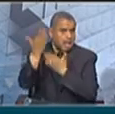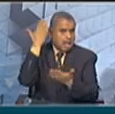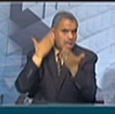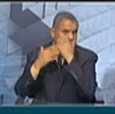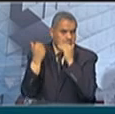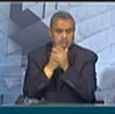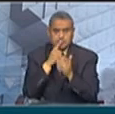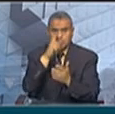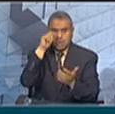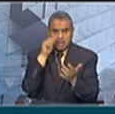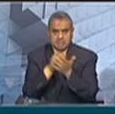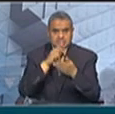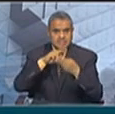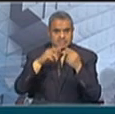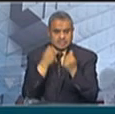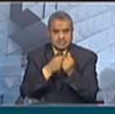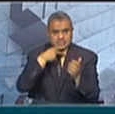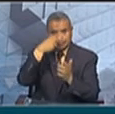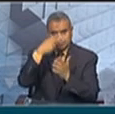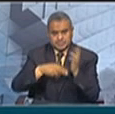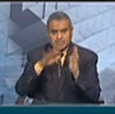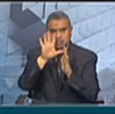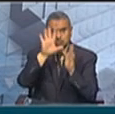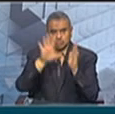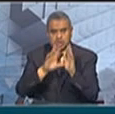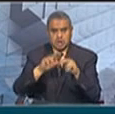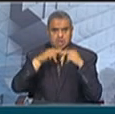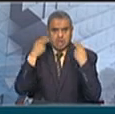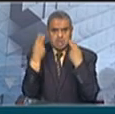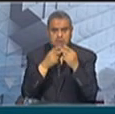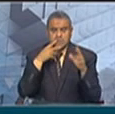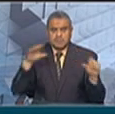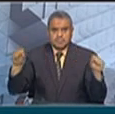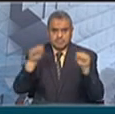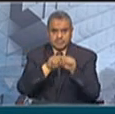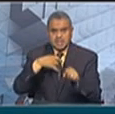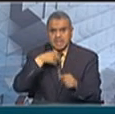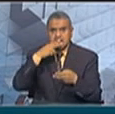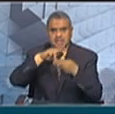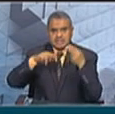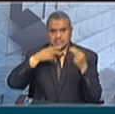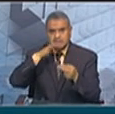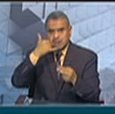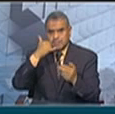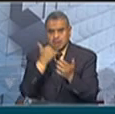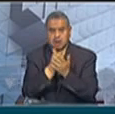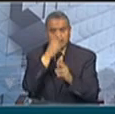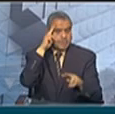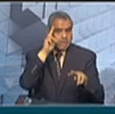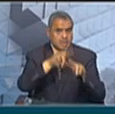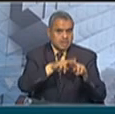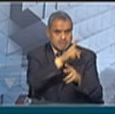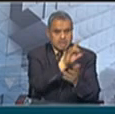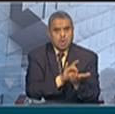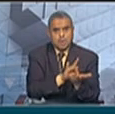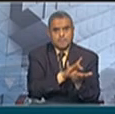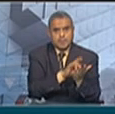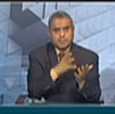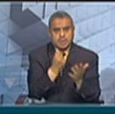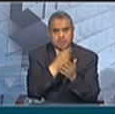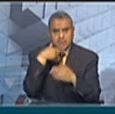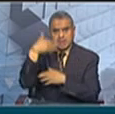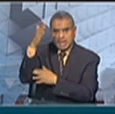العملية السلمية وقرارات الشرعية الدولية ومبادرة السلام العربية وإنهاء الاحتلال الإسرائيلي وقيام